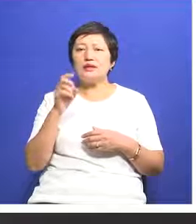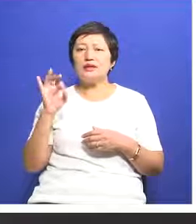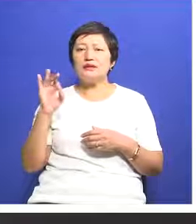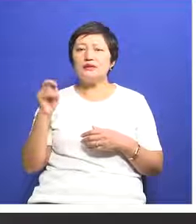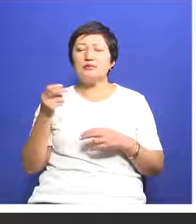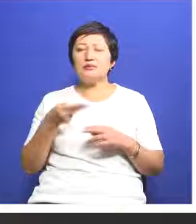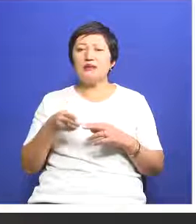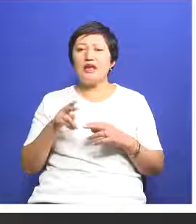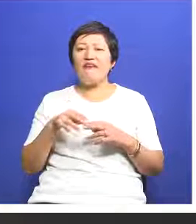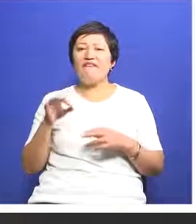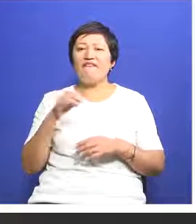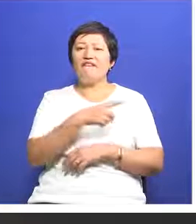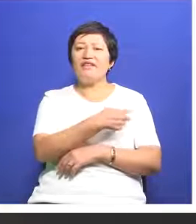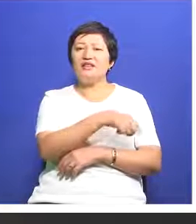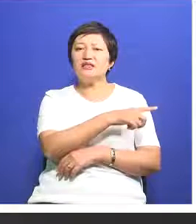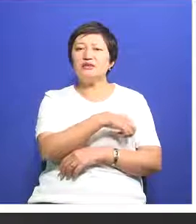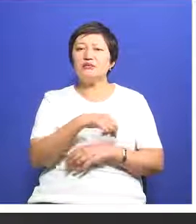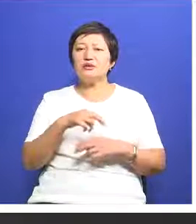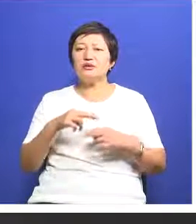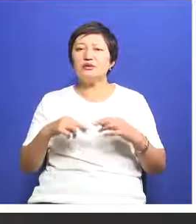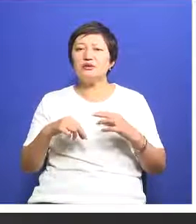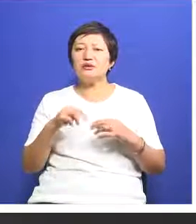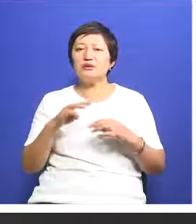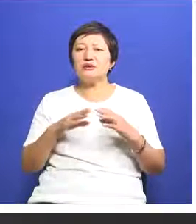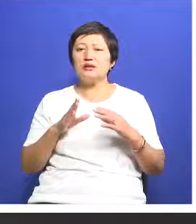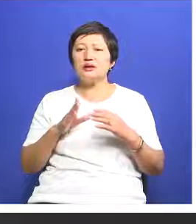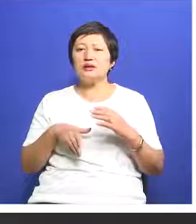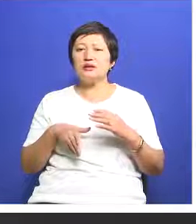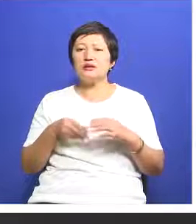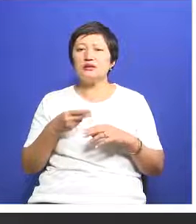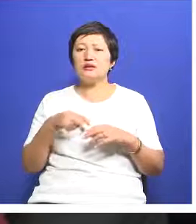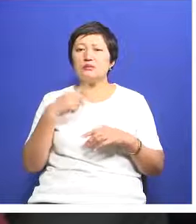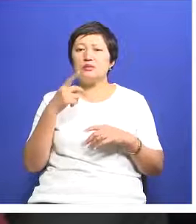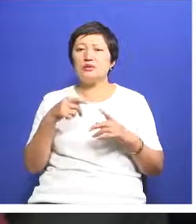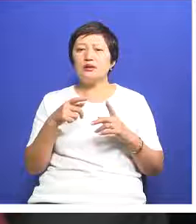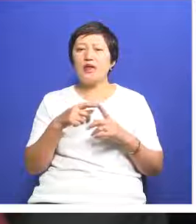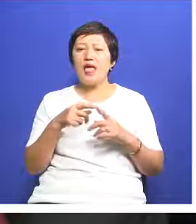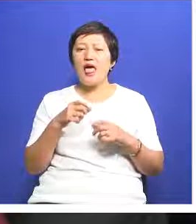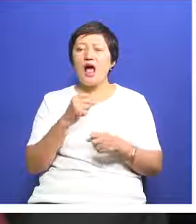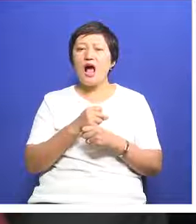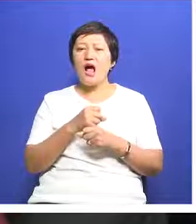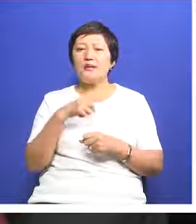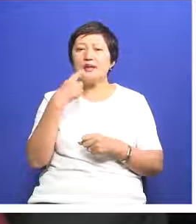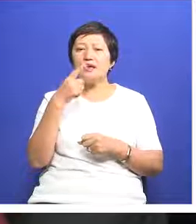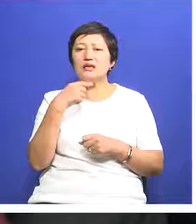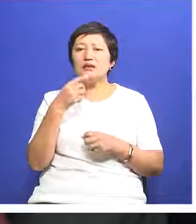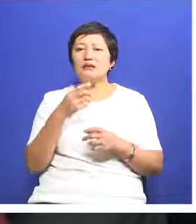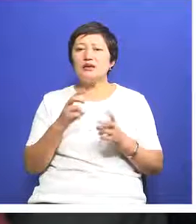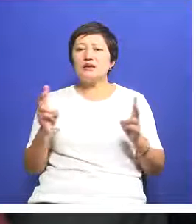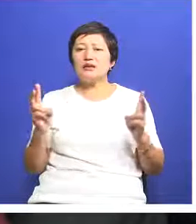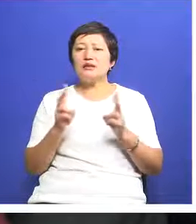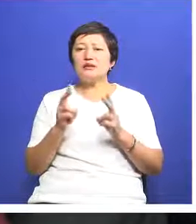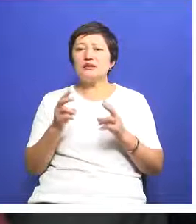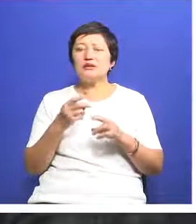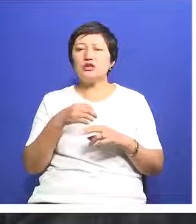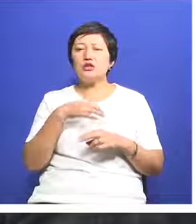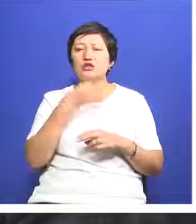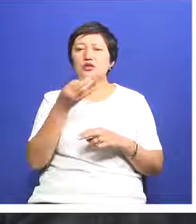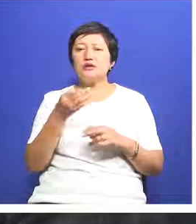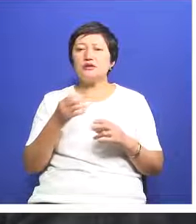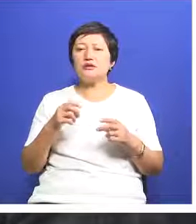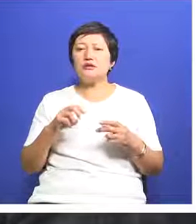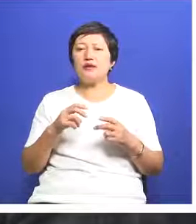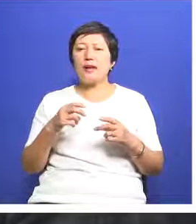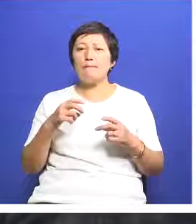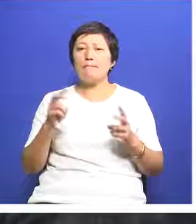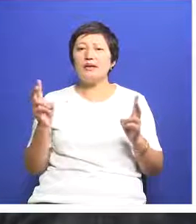де фечерлик аңкүшөлүк пункттун курулушу аяктылатын болот. Әкімнің есебінен соң кездесу дәстүрлі түрде сұрақ-жауап